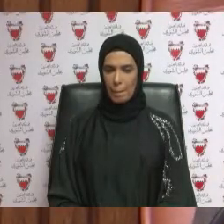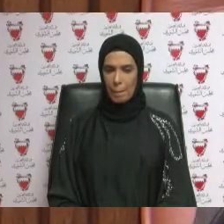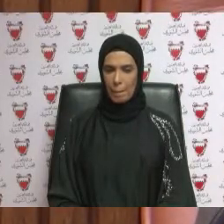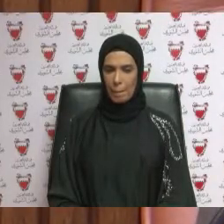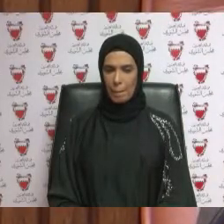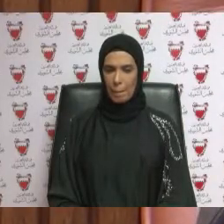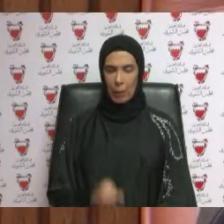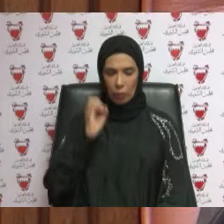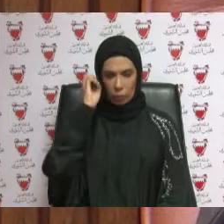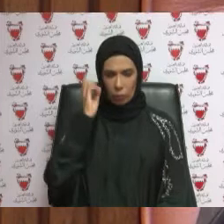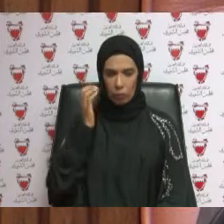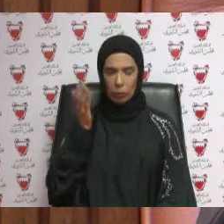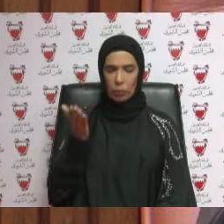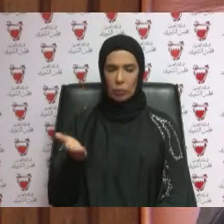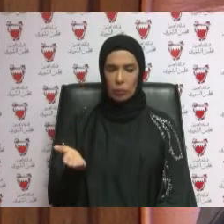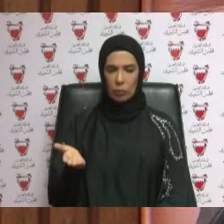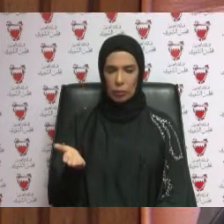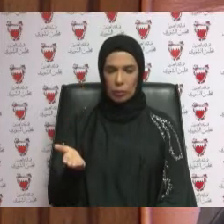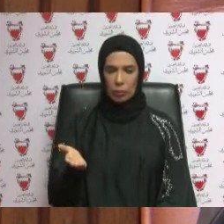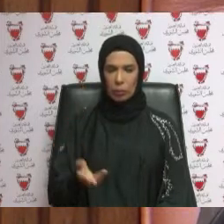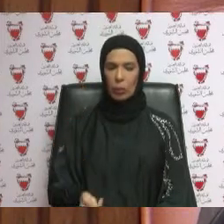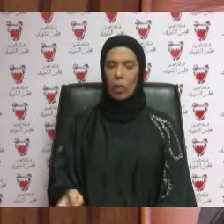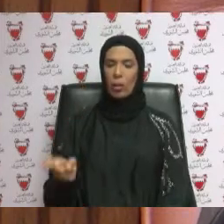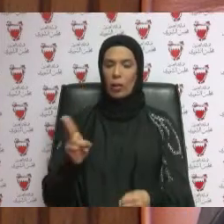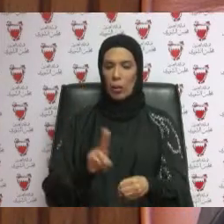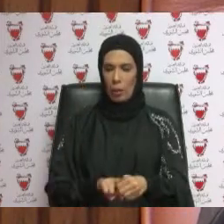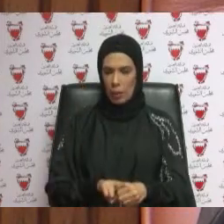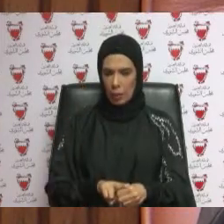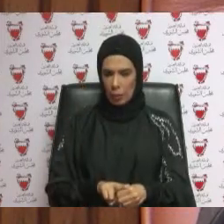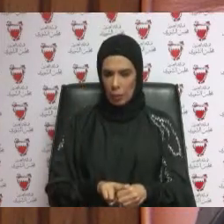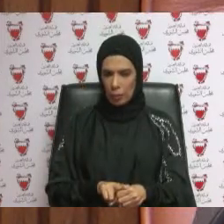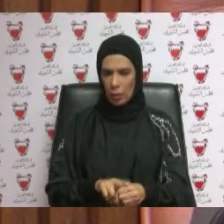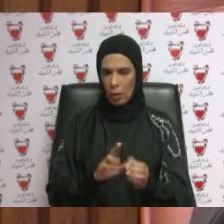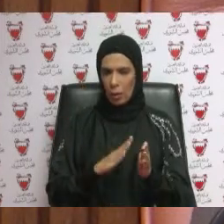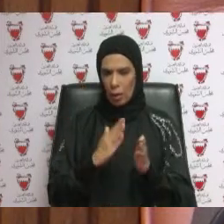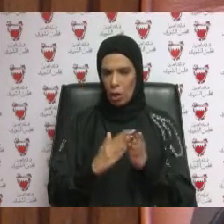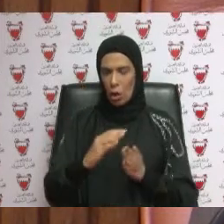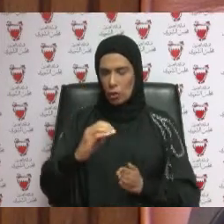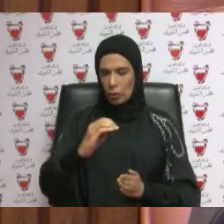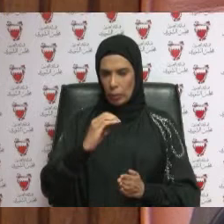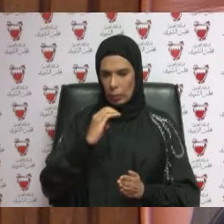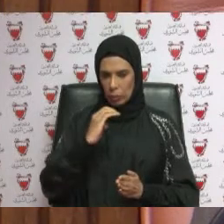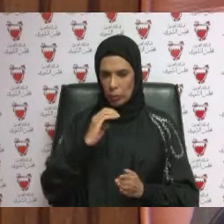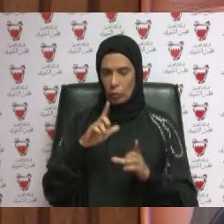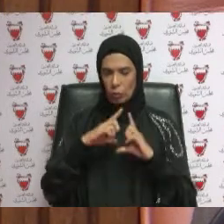أنا أقترح عليكم أن نعيد مسودة الرد إلى اللجنة نفسها، إلى